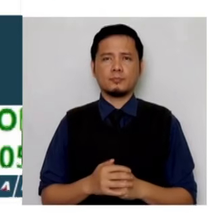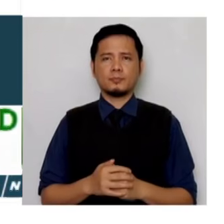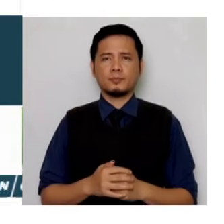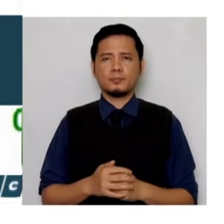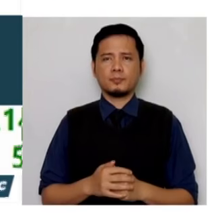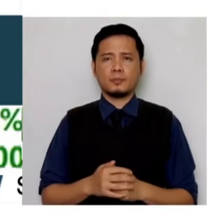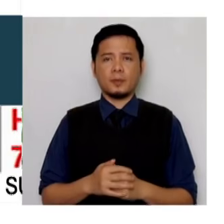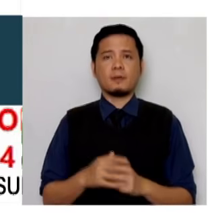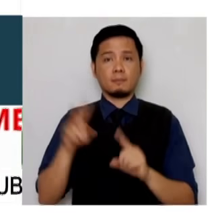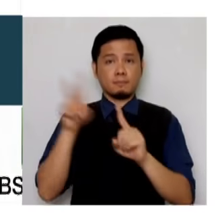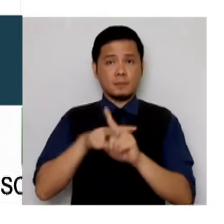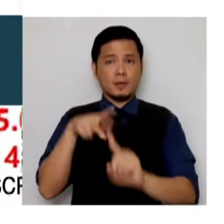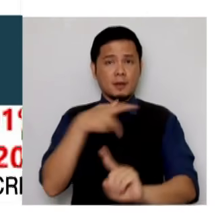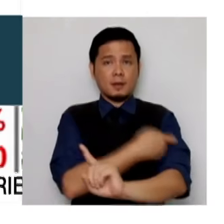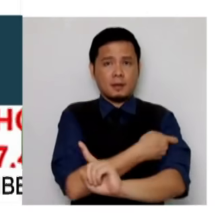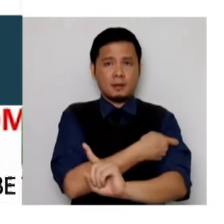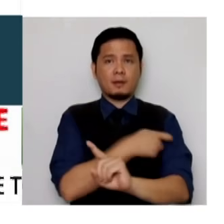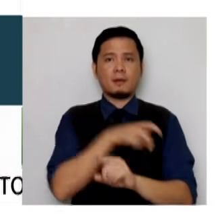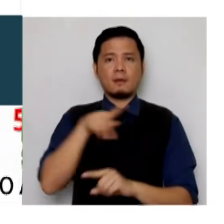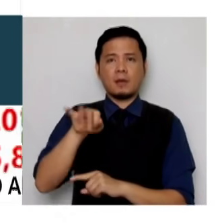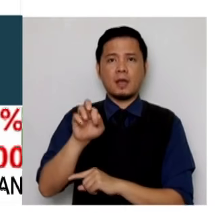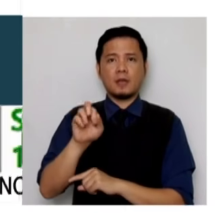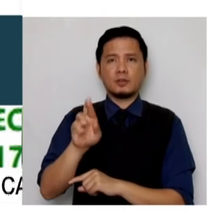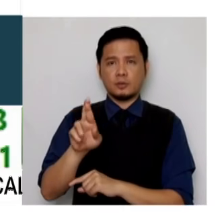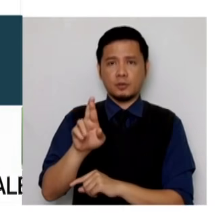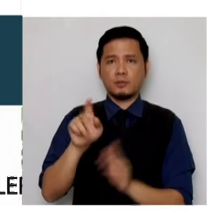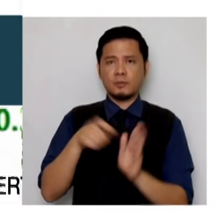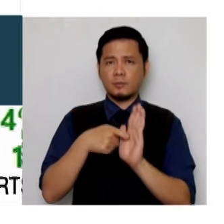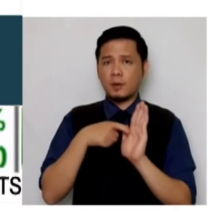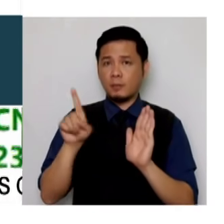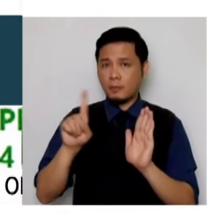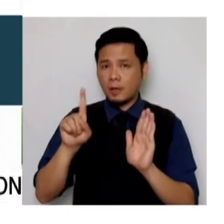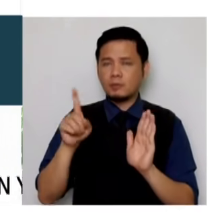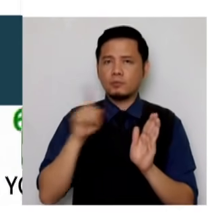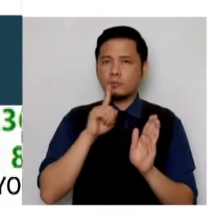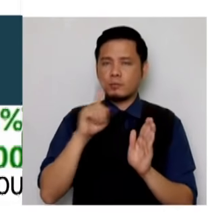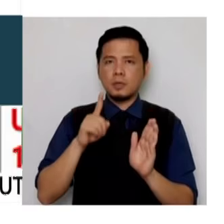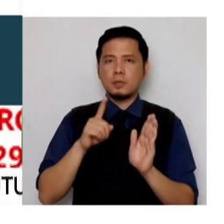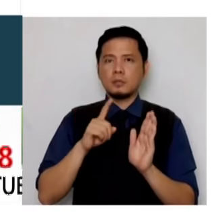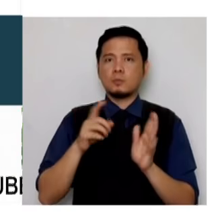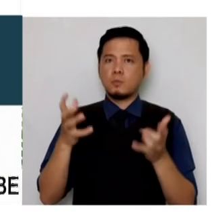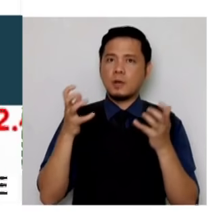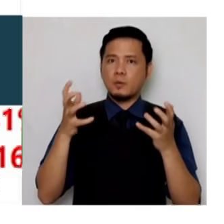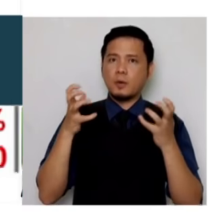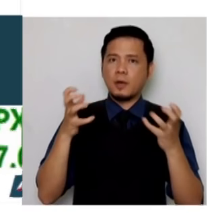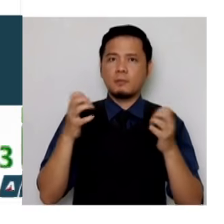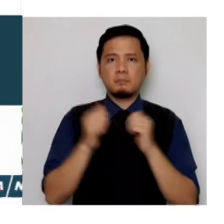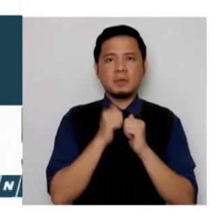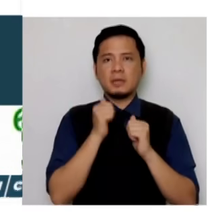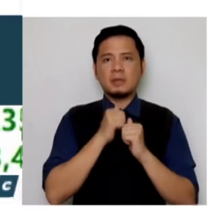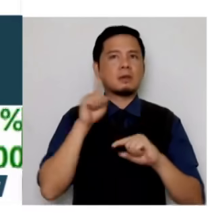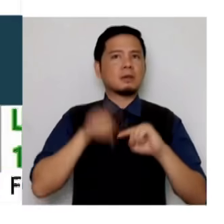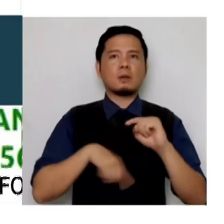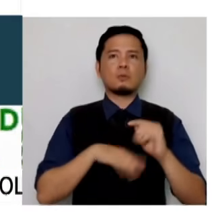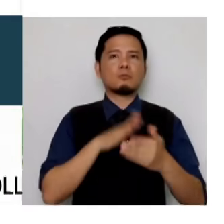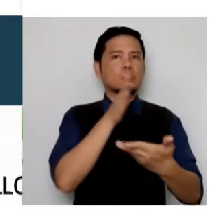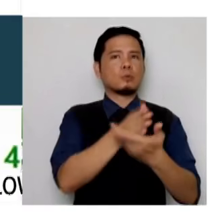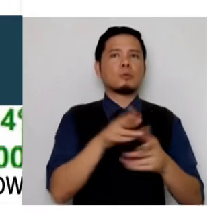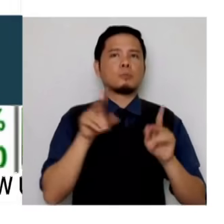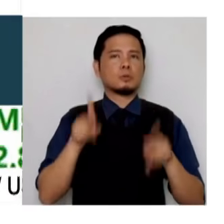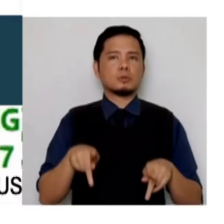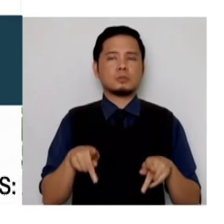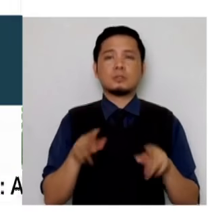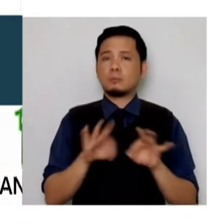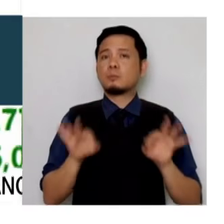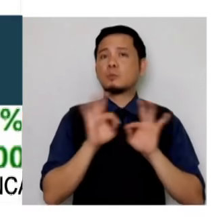nag-roll out tayo ng Pfizer. Sa Pfizer, ang requirement natin, dahil nga malaki ang demand, hindi po pwede mag-walk-in sa Pfizer. Kailangan